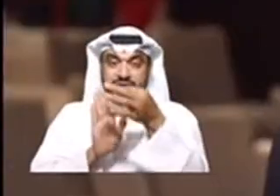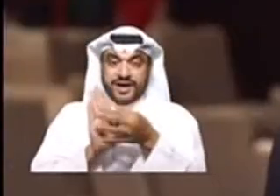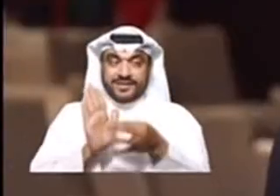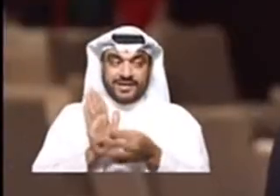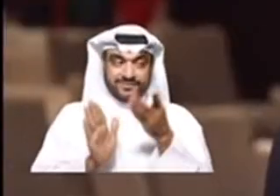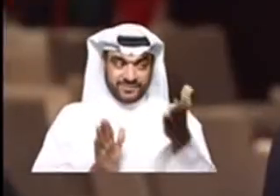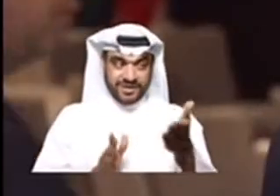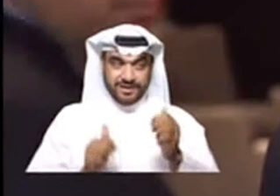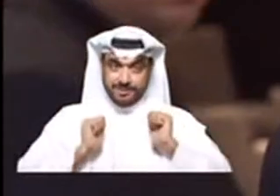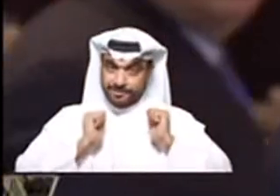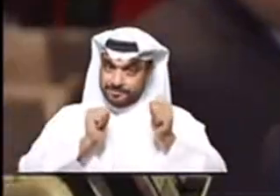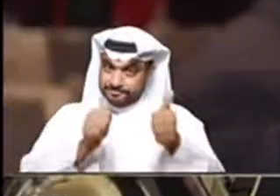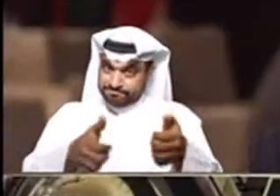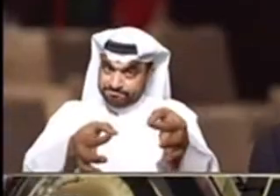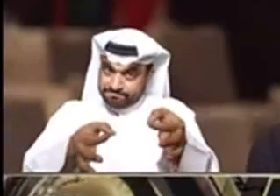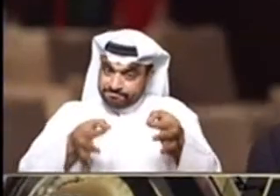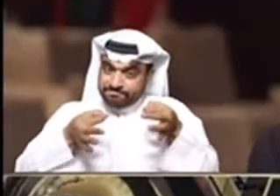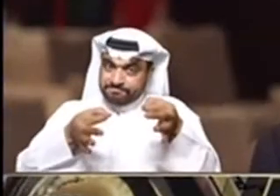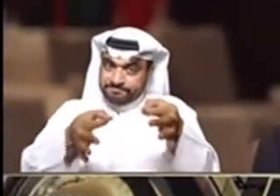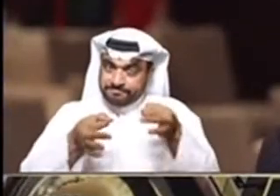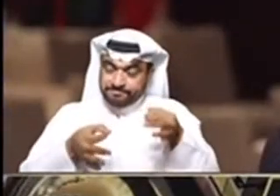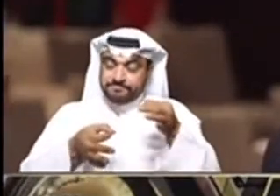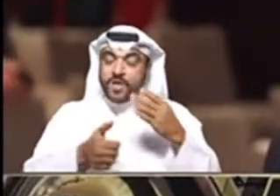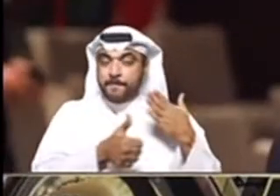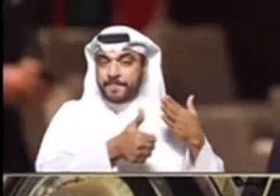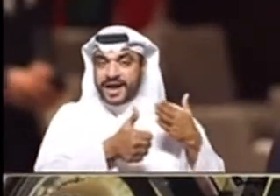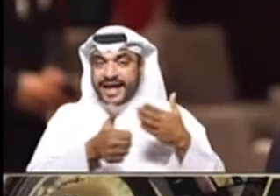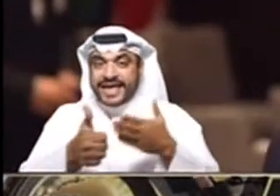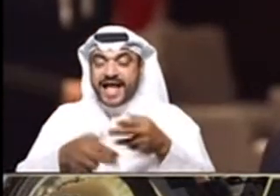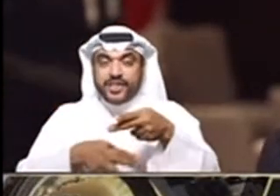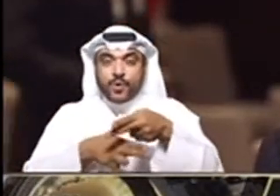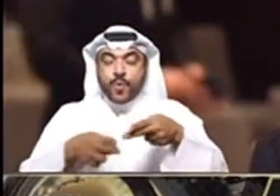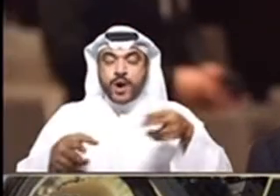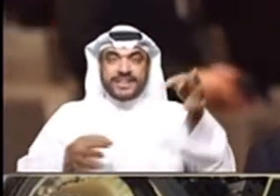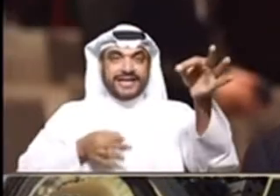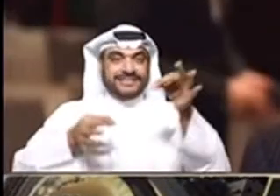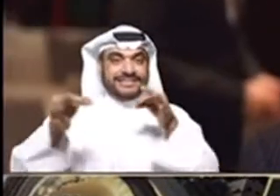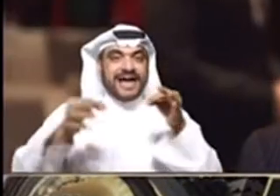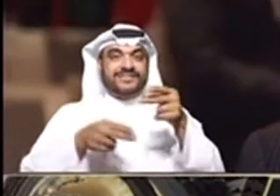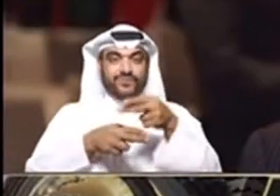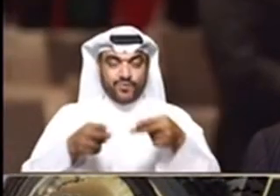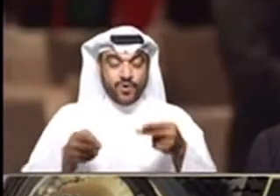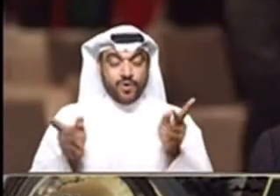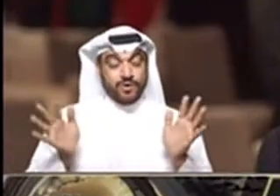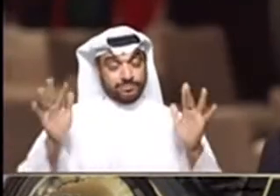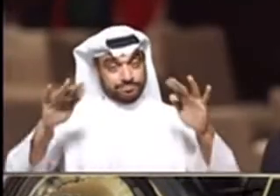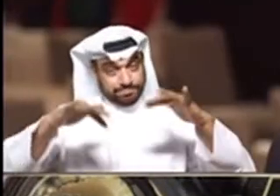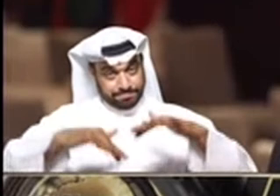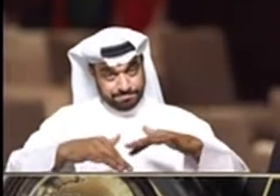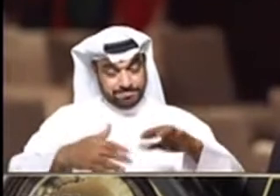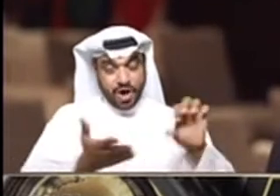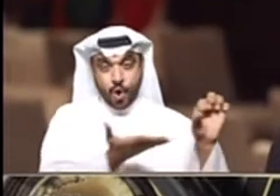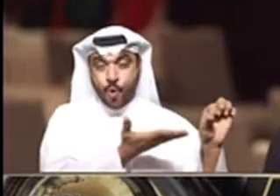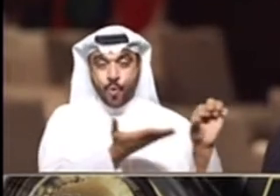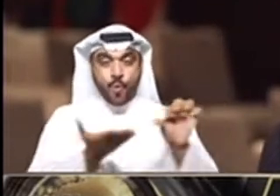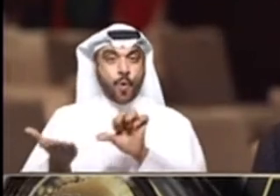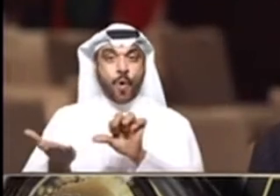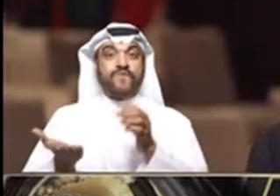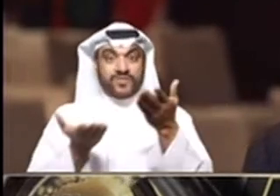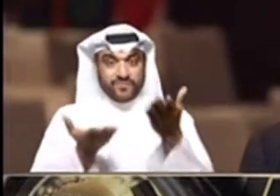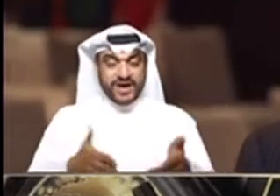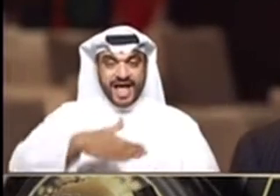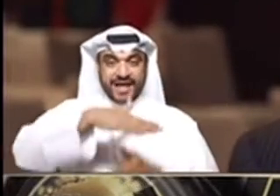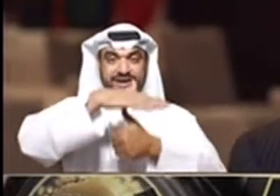هناك اهتمام كبير من القيادة السياسية في الكويت وحضور سمو رئيس